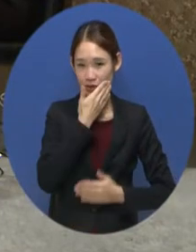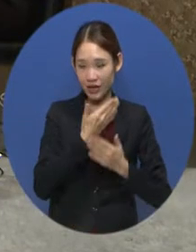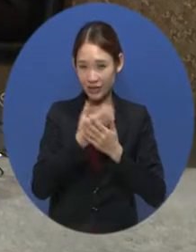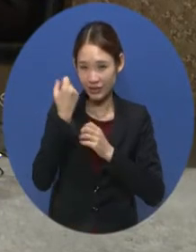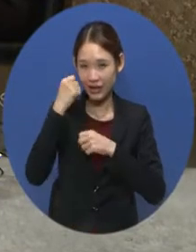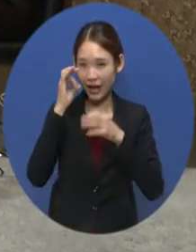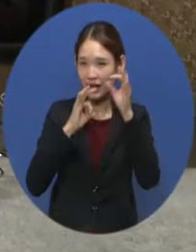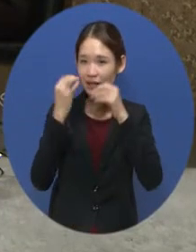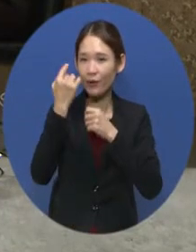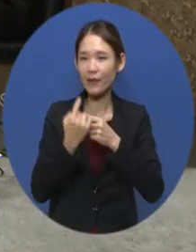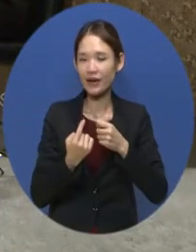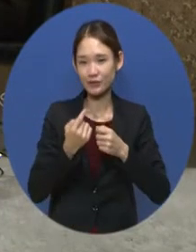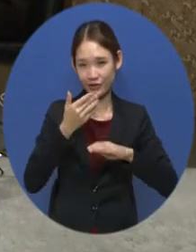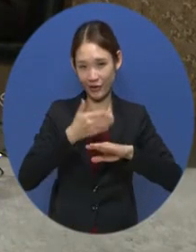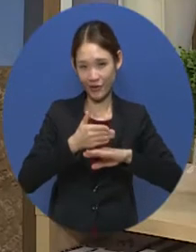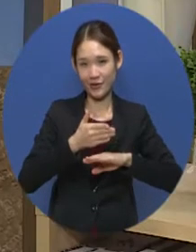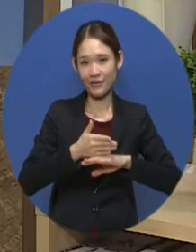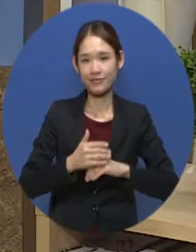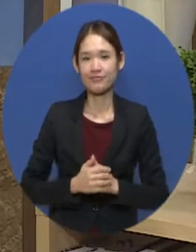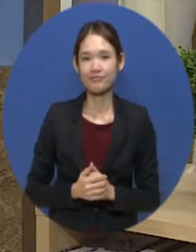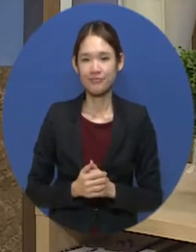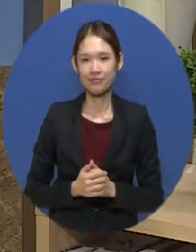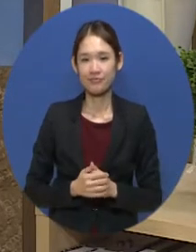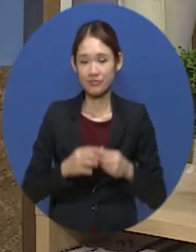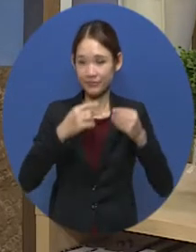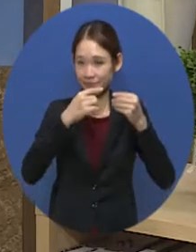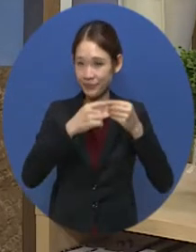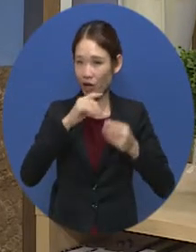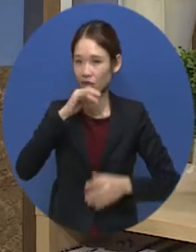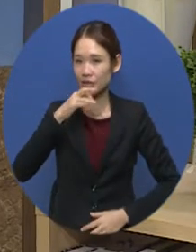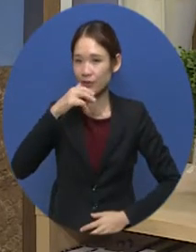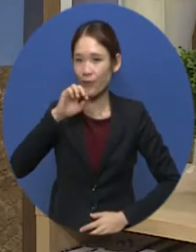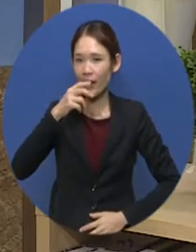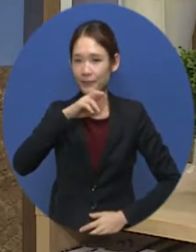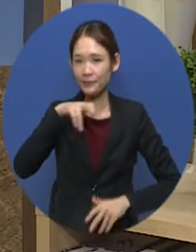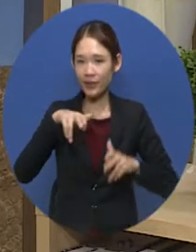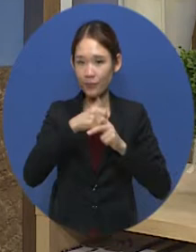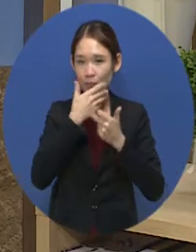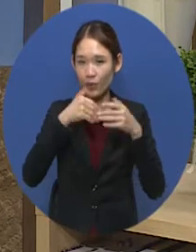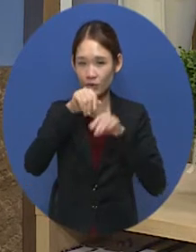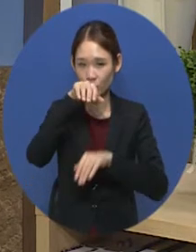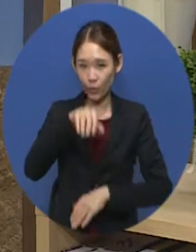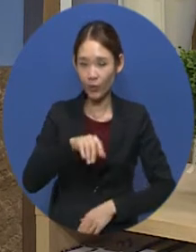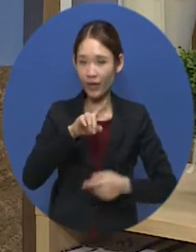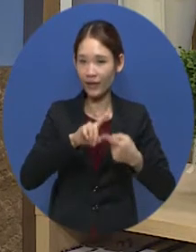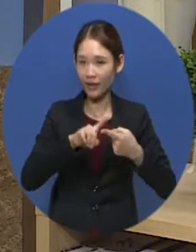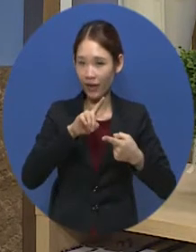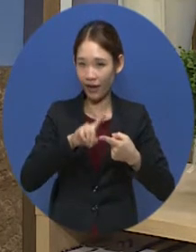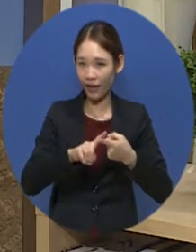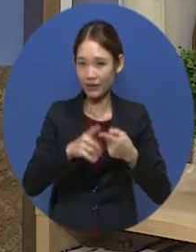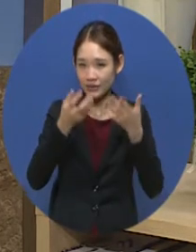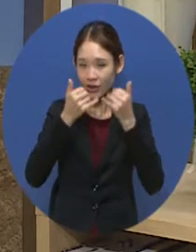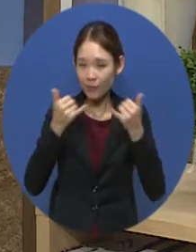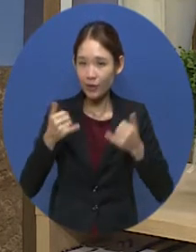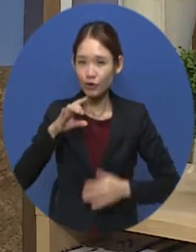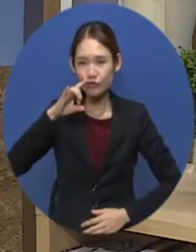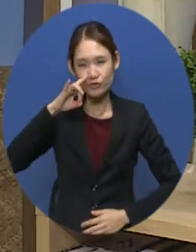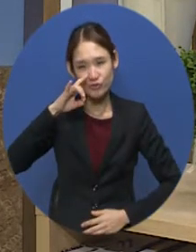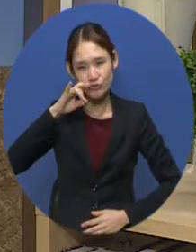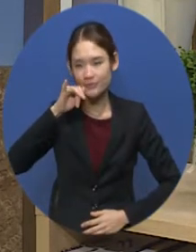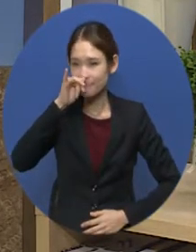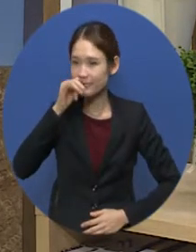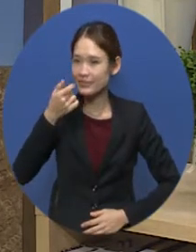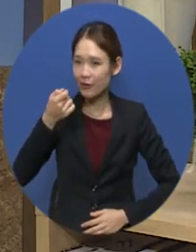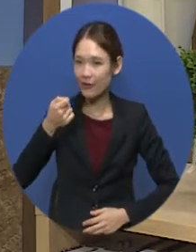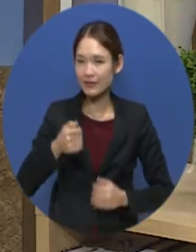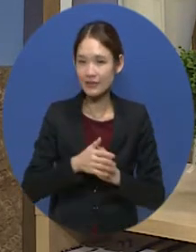해주셔서 대단히 감사드리는데요. 네. 먼저 이 실로암 시각장애인 복지관이 어떤 곳인지 시청자분들께서 궁금해하실 것